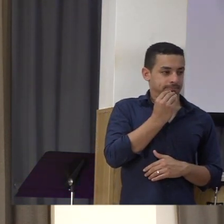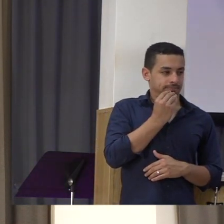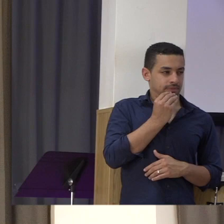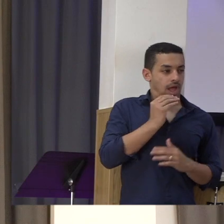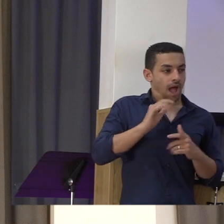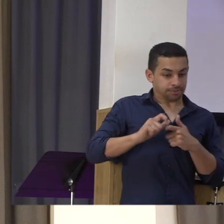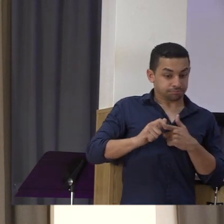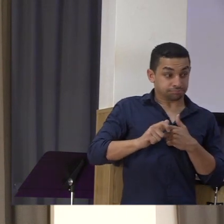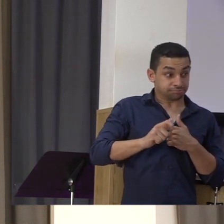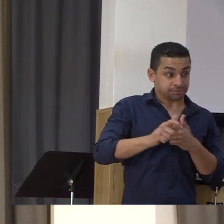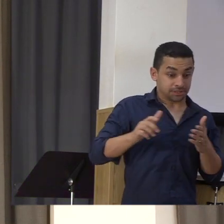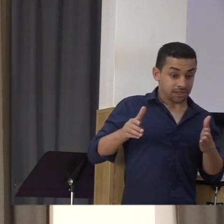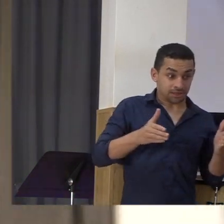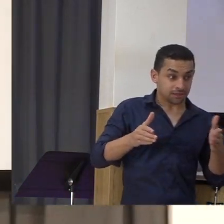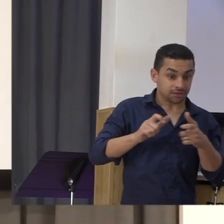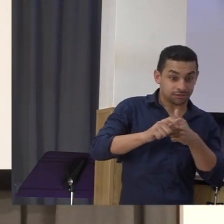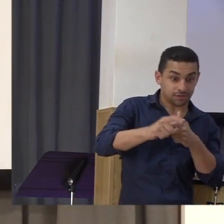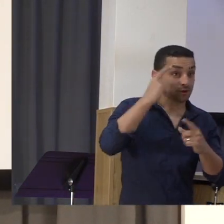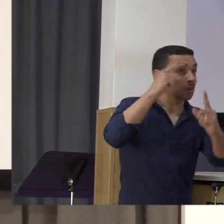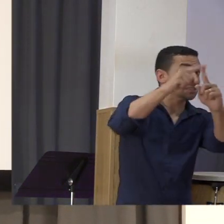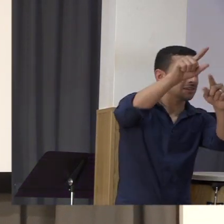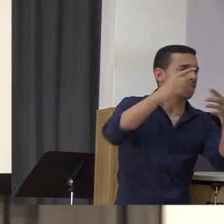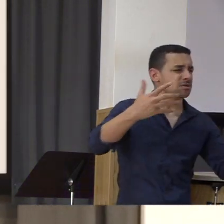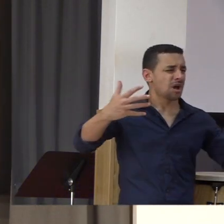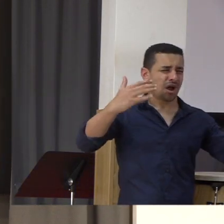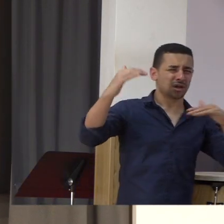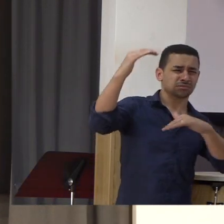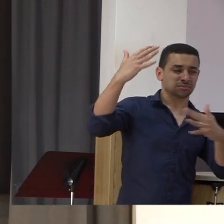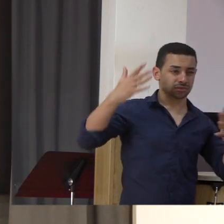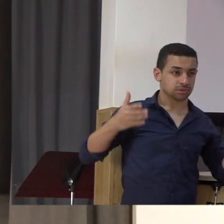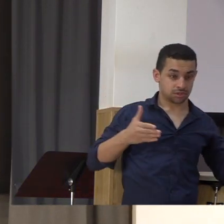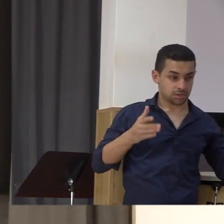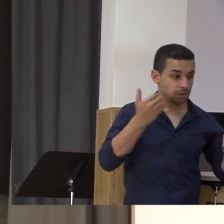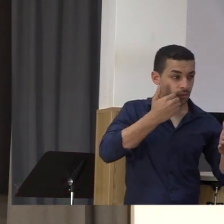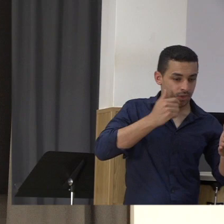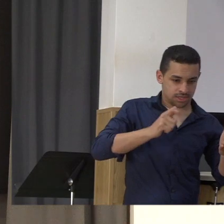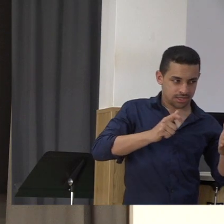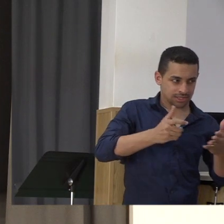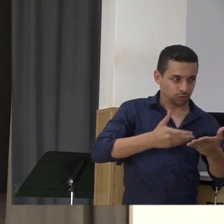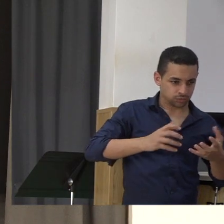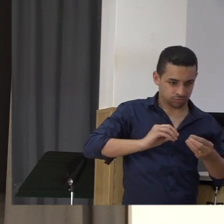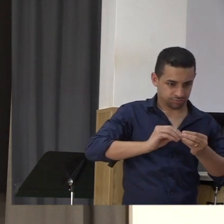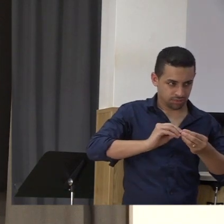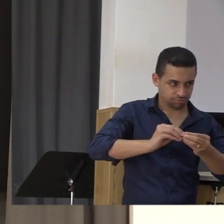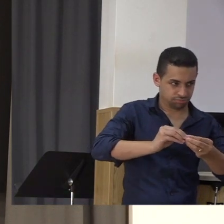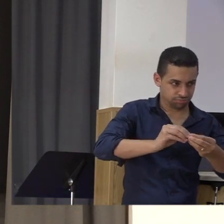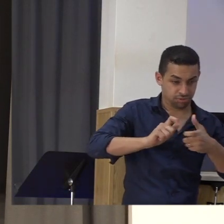Et pour le conduire vers cette élévation, vers cette bénédiction, va commencer une série de situations